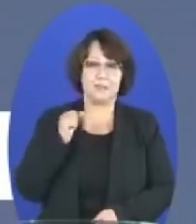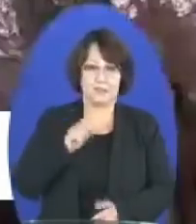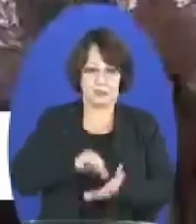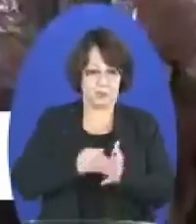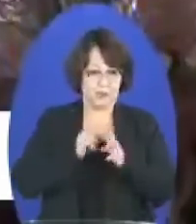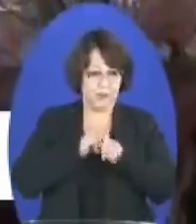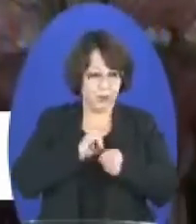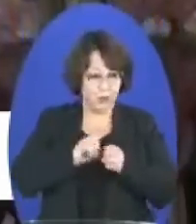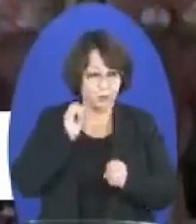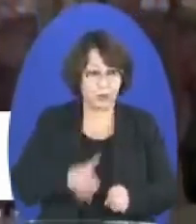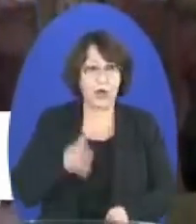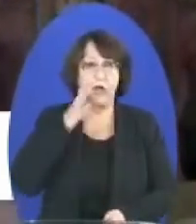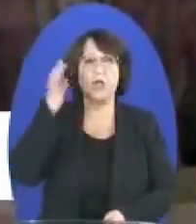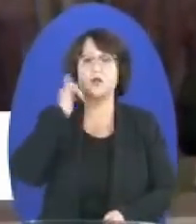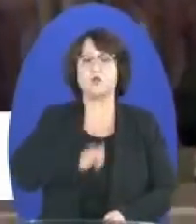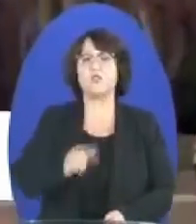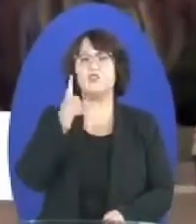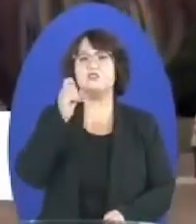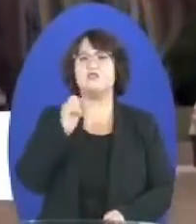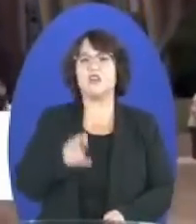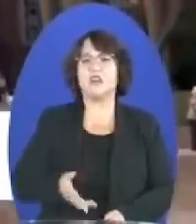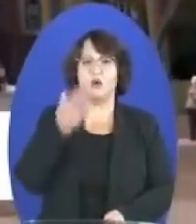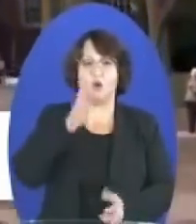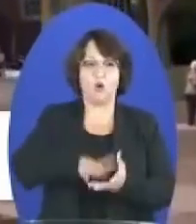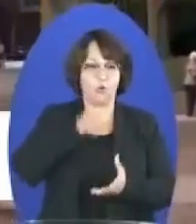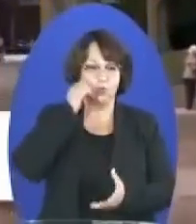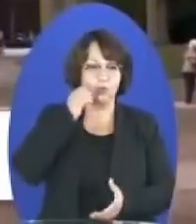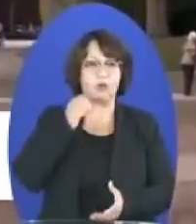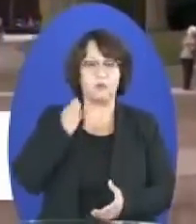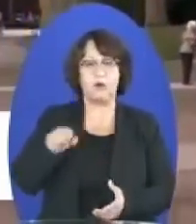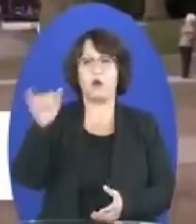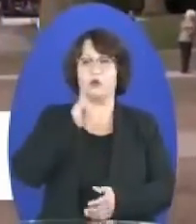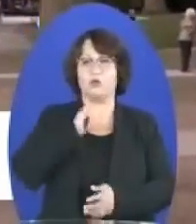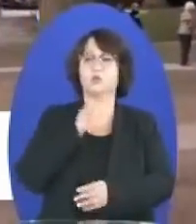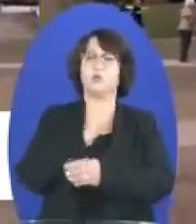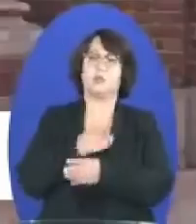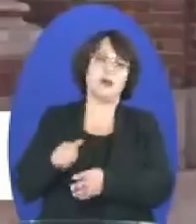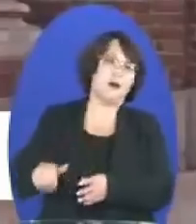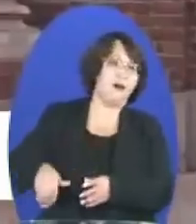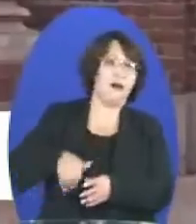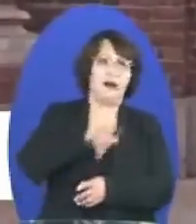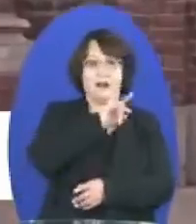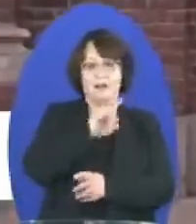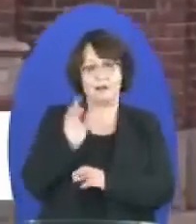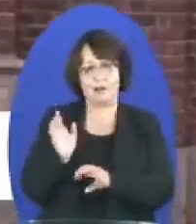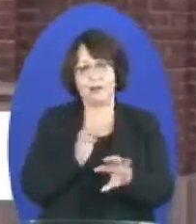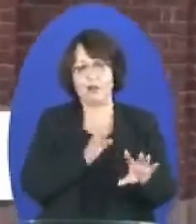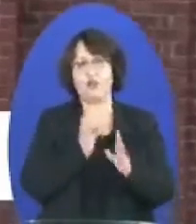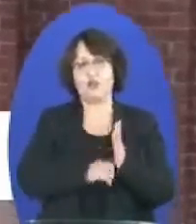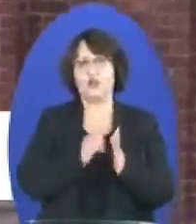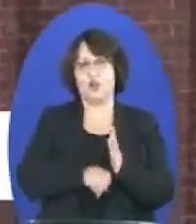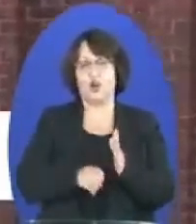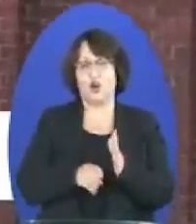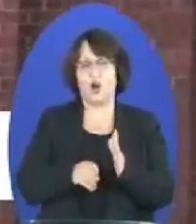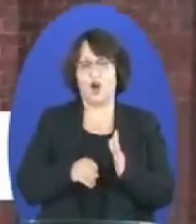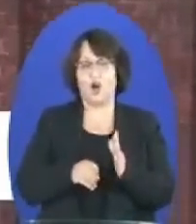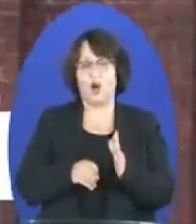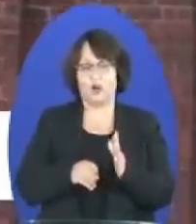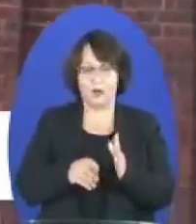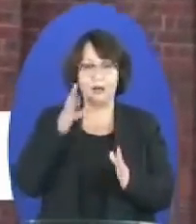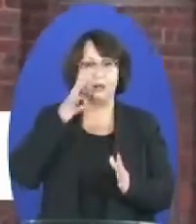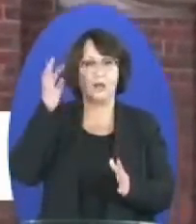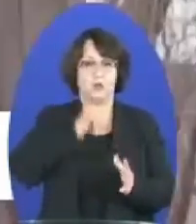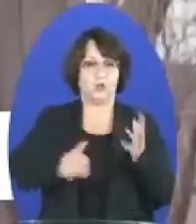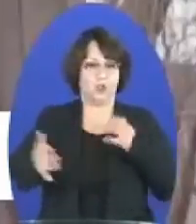суралцдаг гадны 1 сая гаруй оюутан Америкийг орхихоос аргагүй байдал орох байсан юм. За Америкийн нэгдсэн улсын их сургуулиуд гадны улс орнуудаас